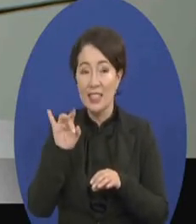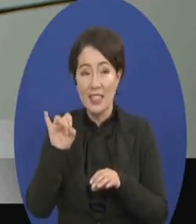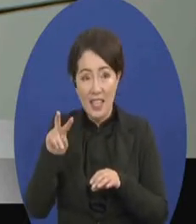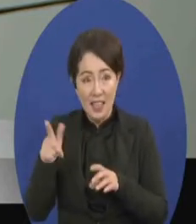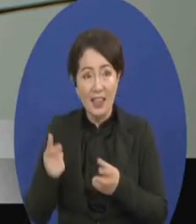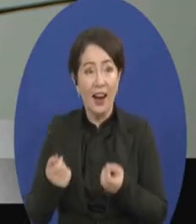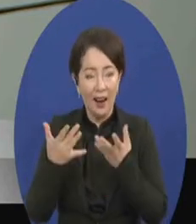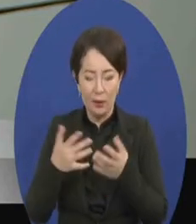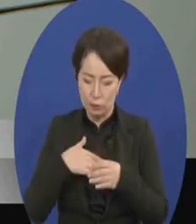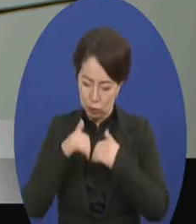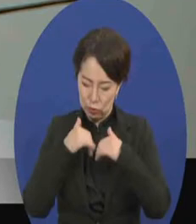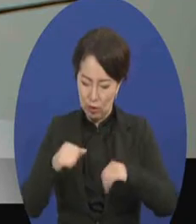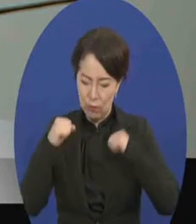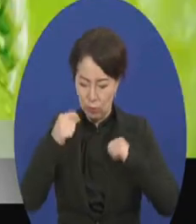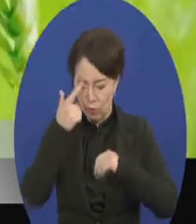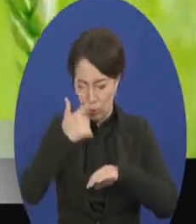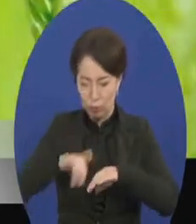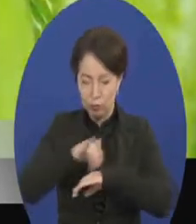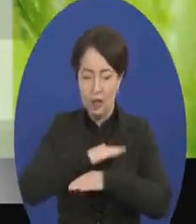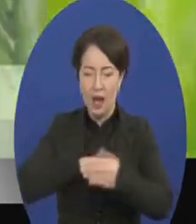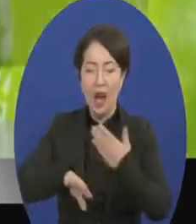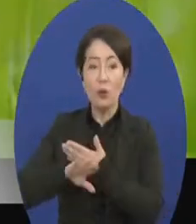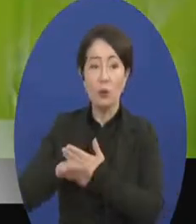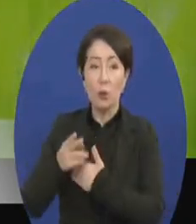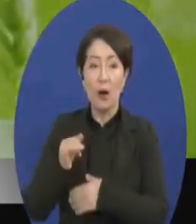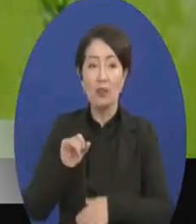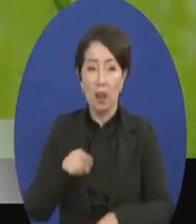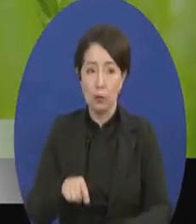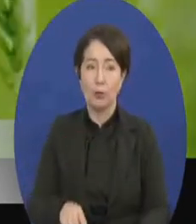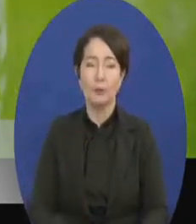тусаадах. Энэ бол үндэсний арилгах байдал.